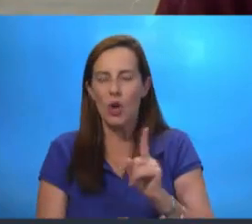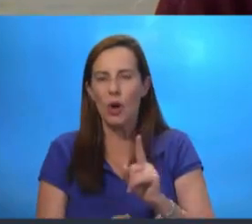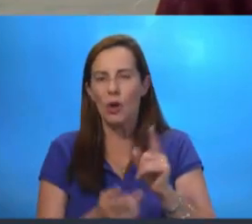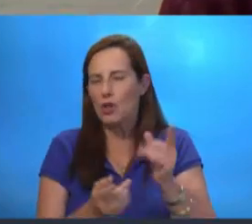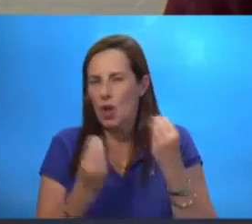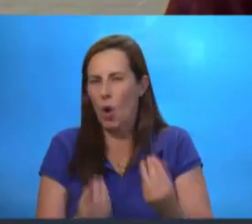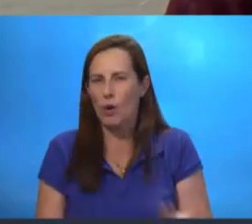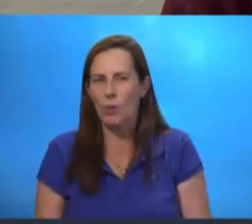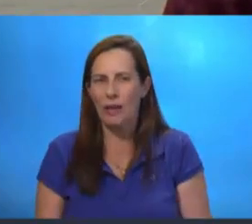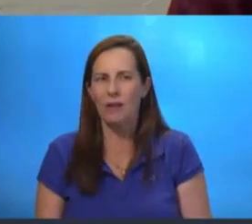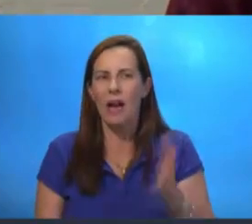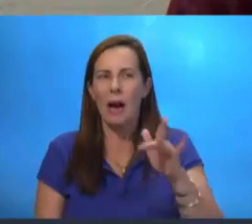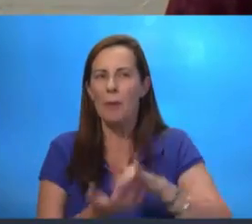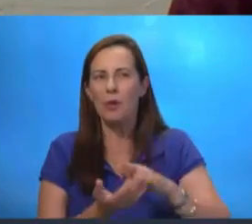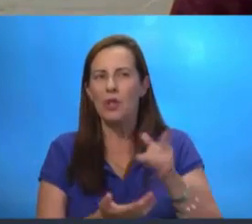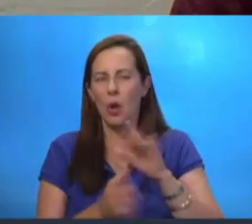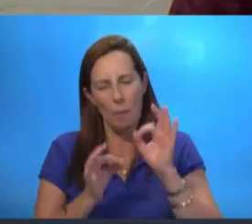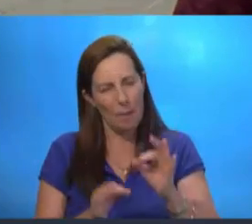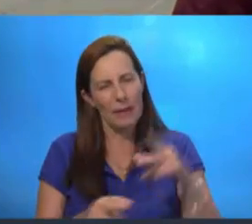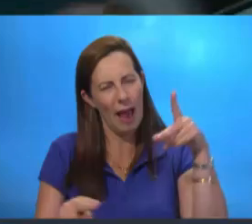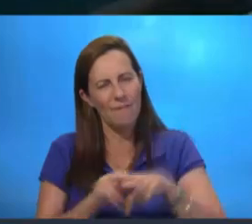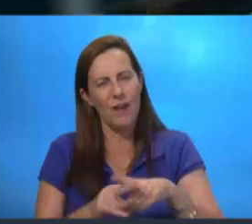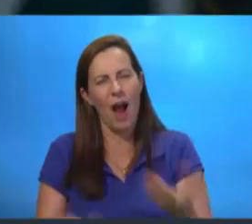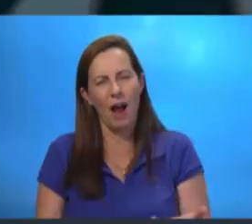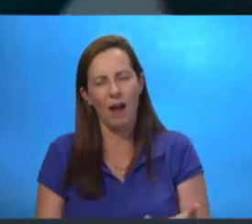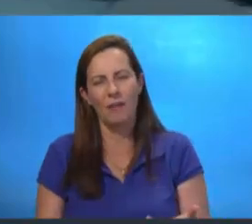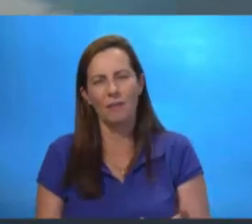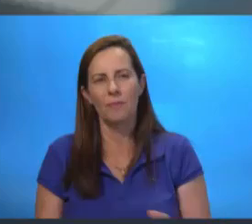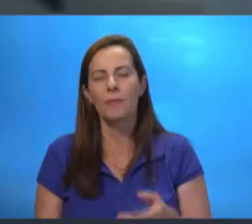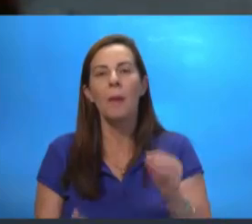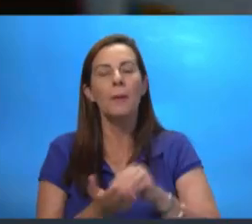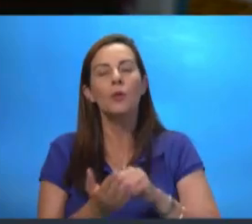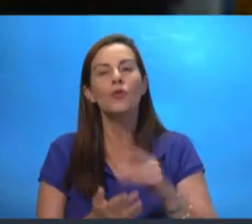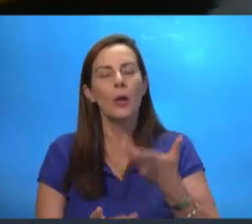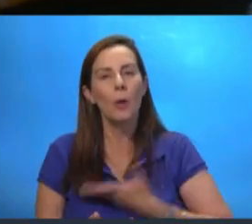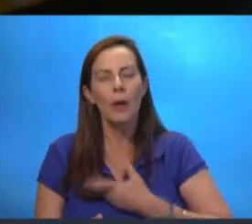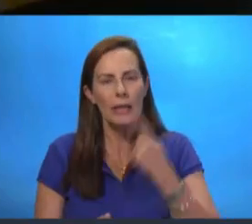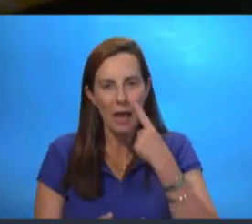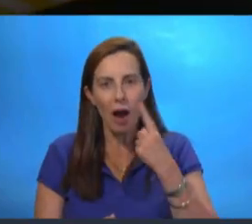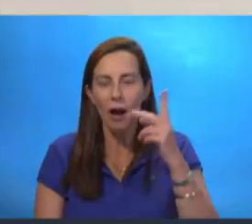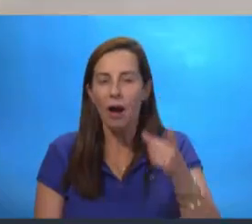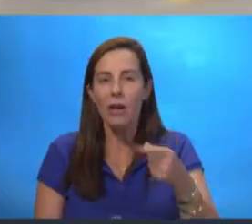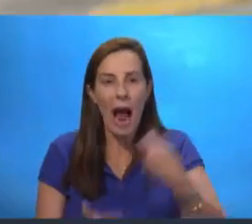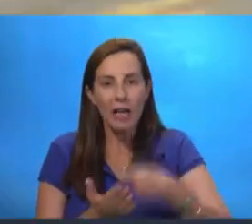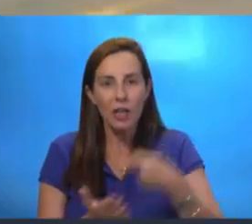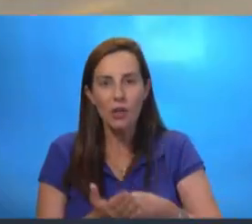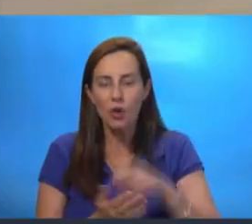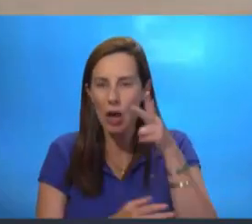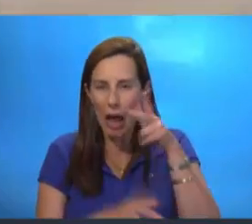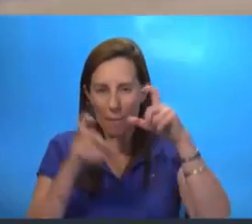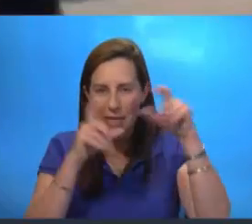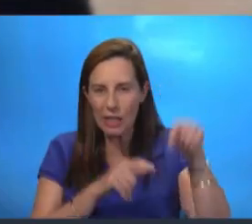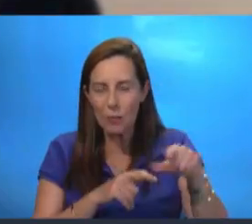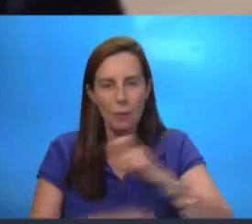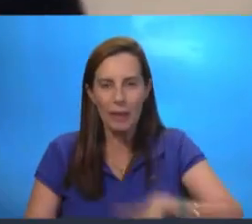חיונית, גם במקומות שהיא לא באמת הפרעה ומטרד. מנתונים שהגיעו אלינו נראה כי תעשיית הכנסות של המצלמות הניידות בעיריית